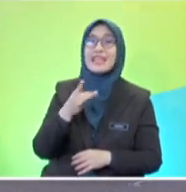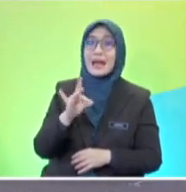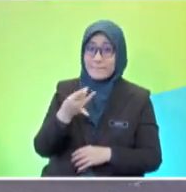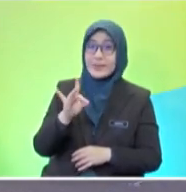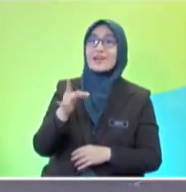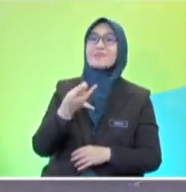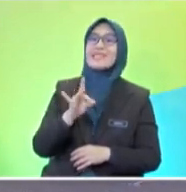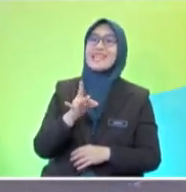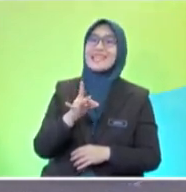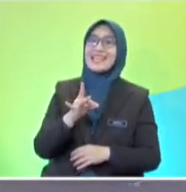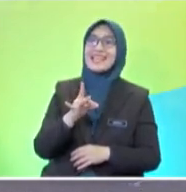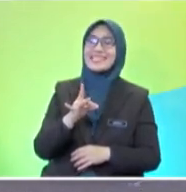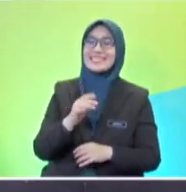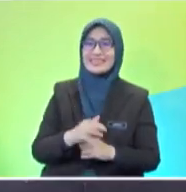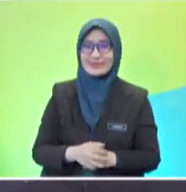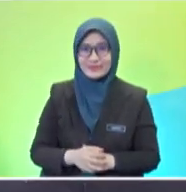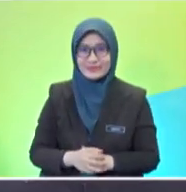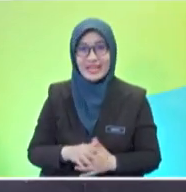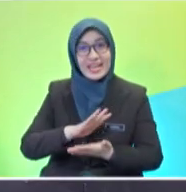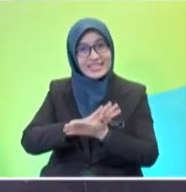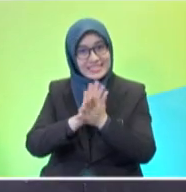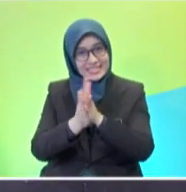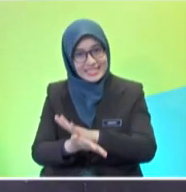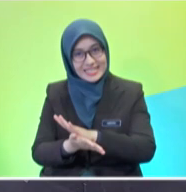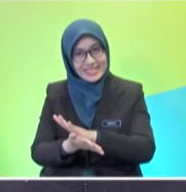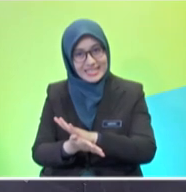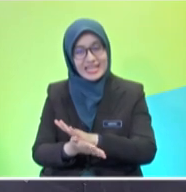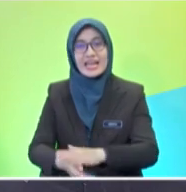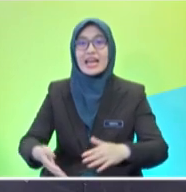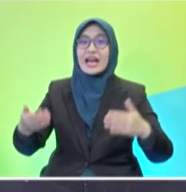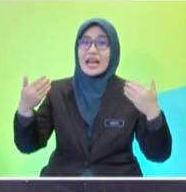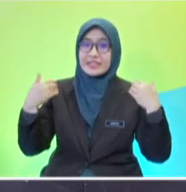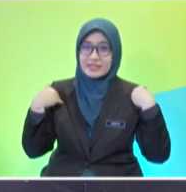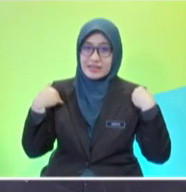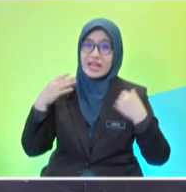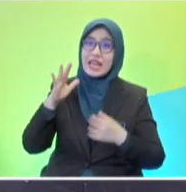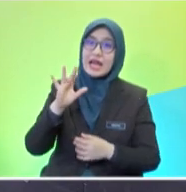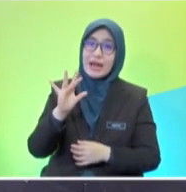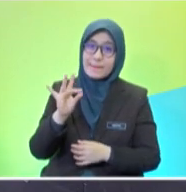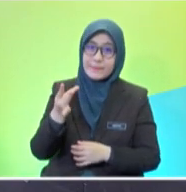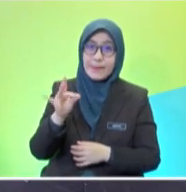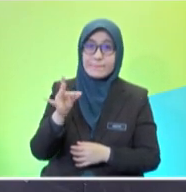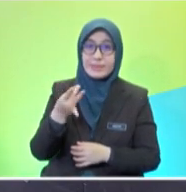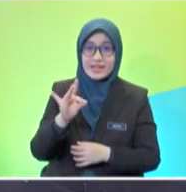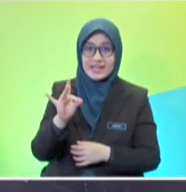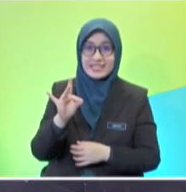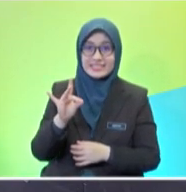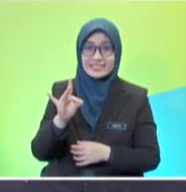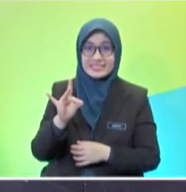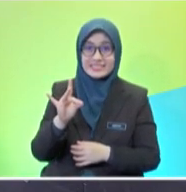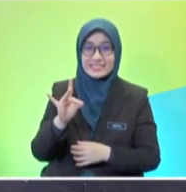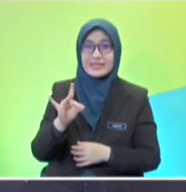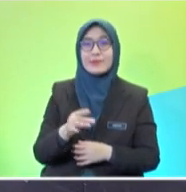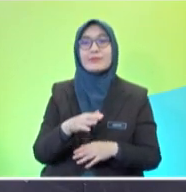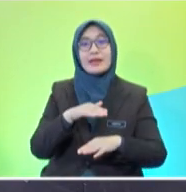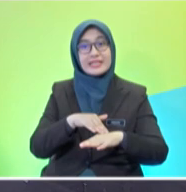18 jadi bilangan 18 dan bilangan objek yang tadi Cikgu juga